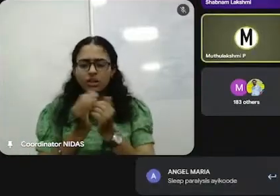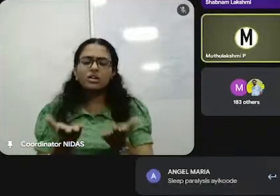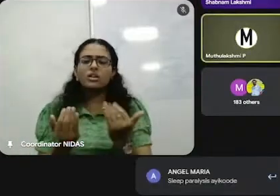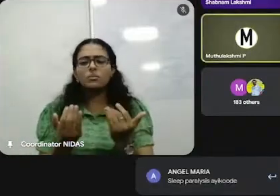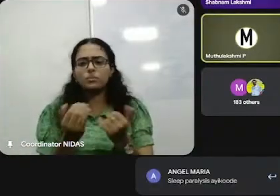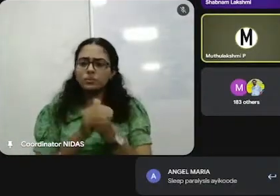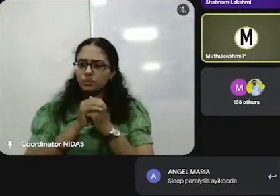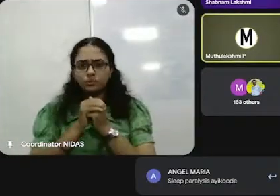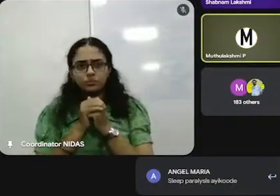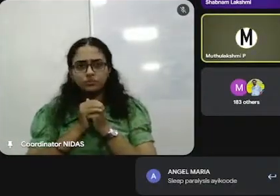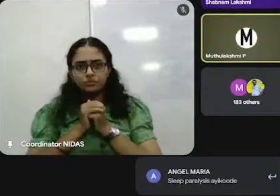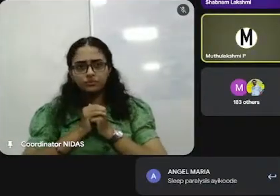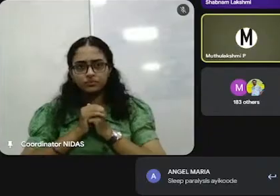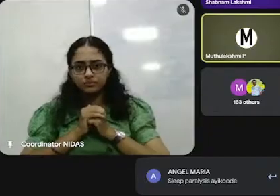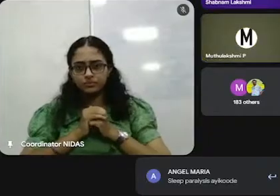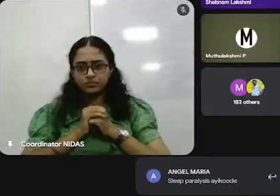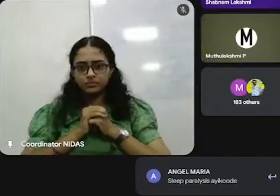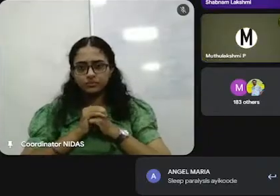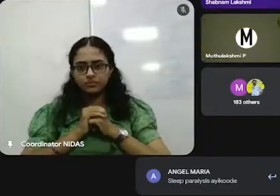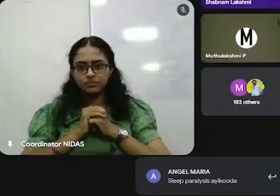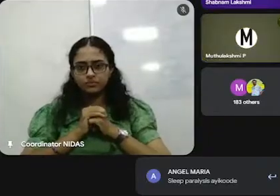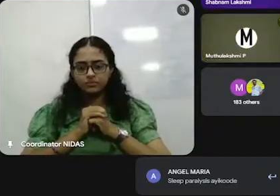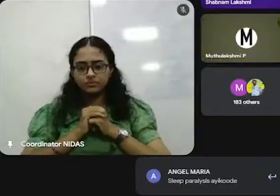ഹലോ. Please.